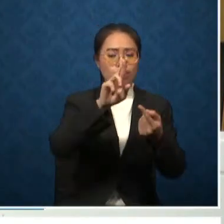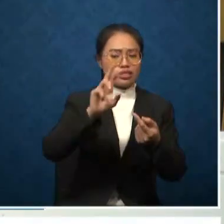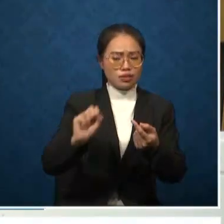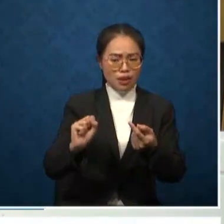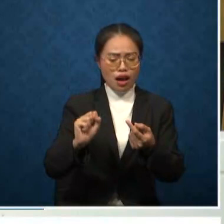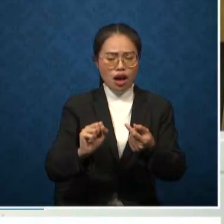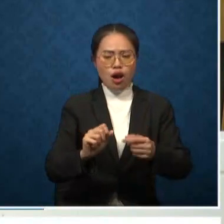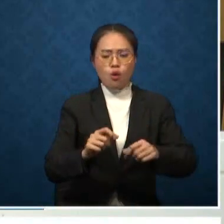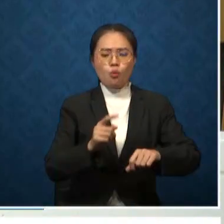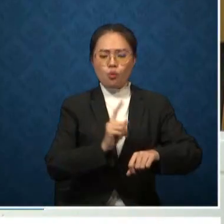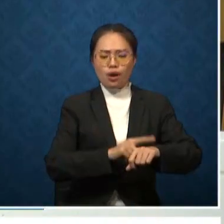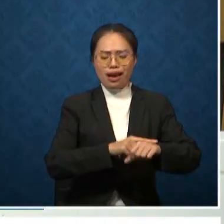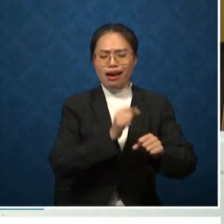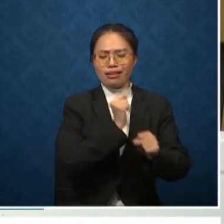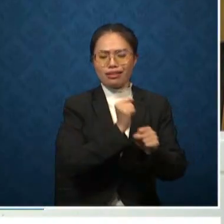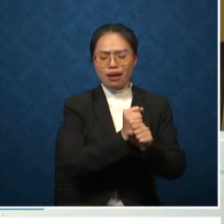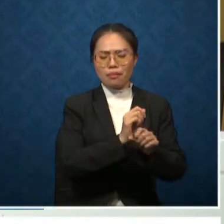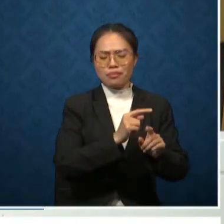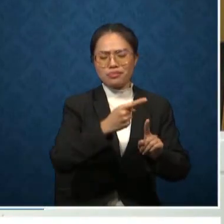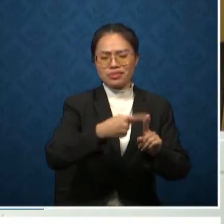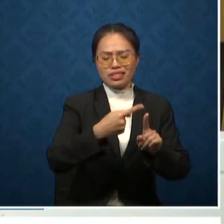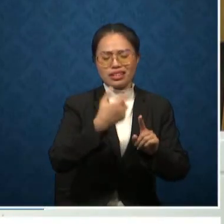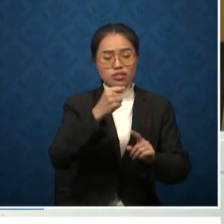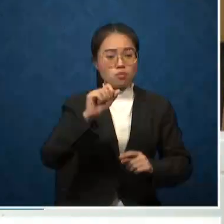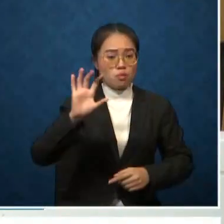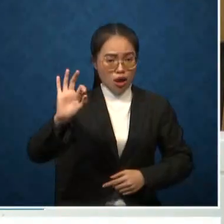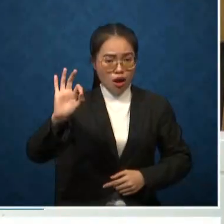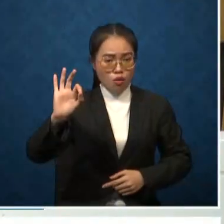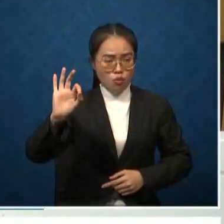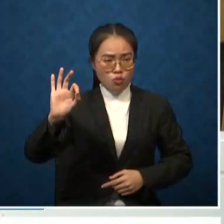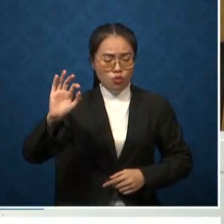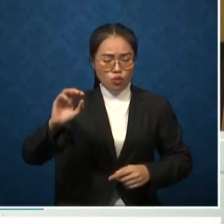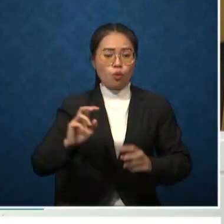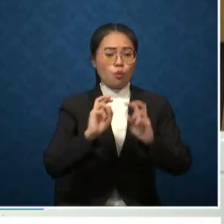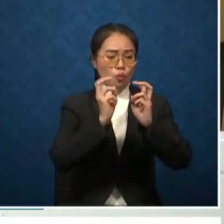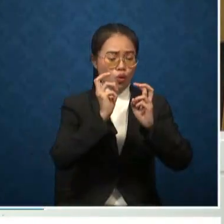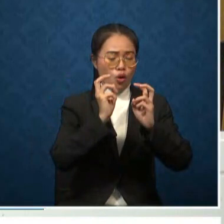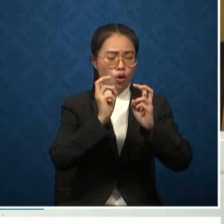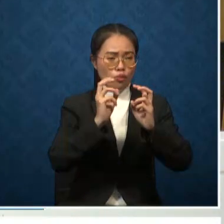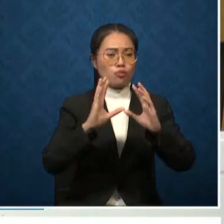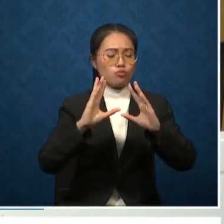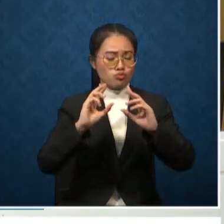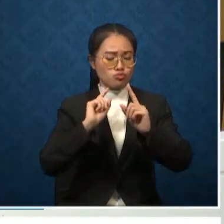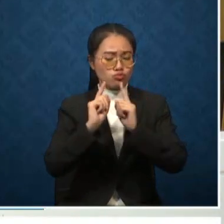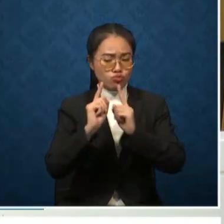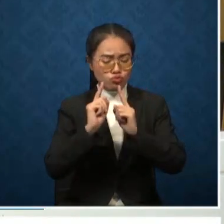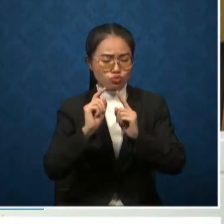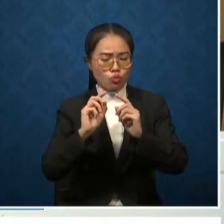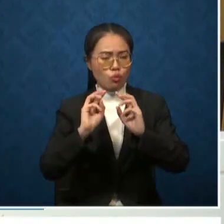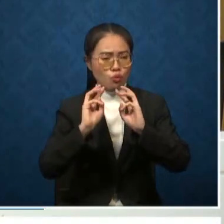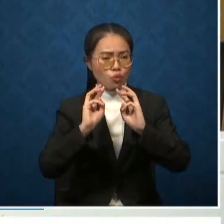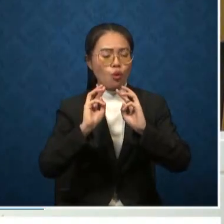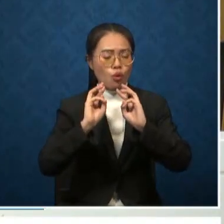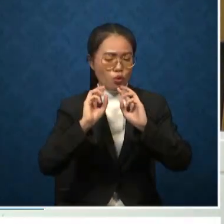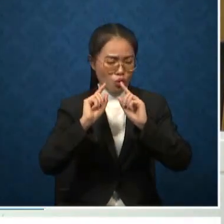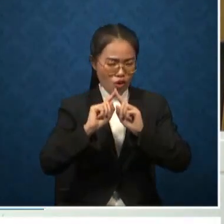เกือบ19เดือนนะครับอย่างไรก็ตามนั้นในการผ่านวาระแรกของสภาผู้แทนราษฎรนั้นก็ได้มีการ